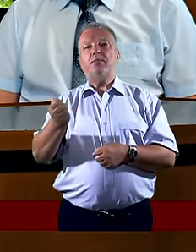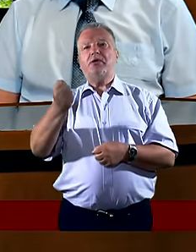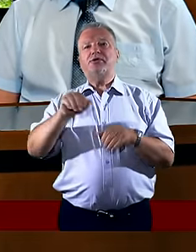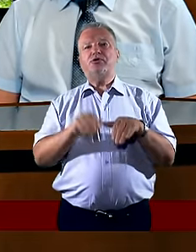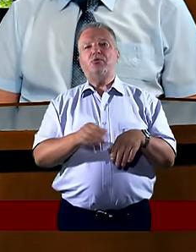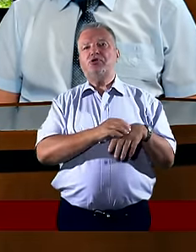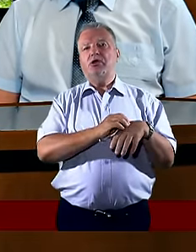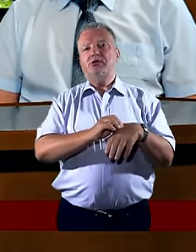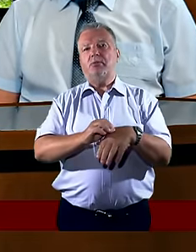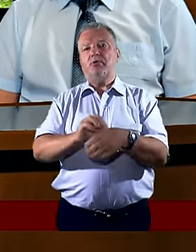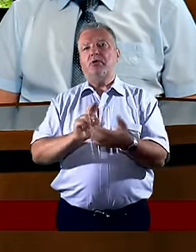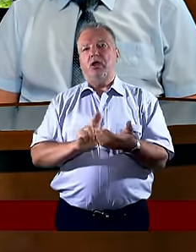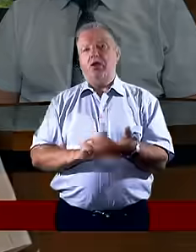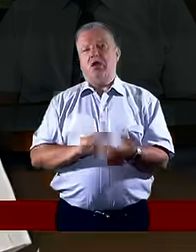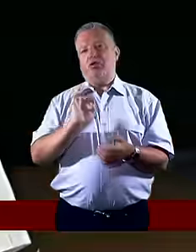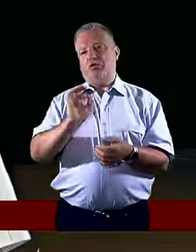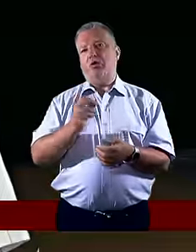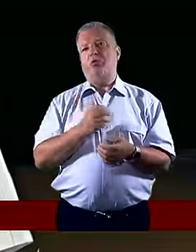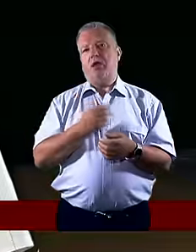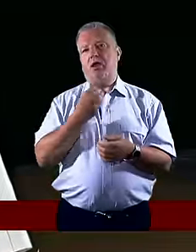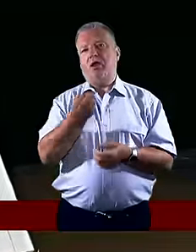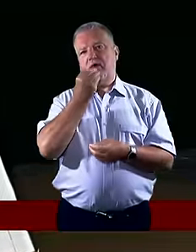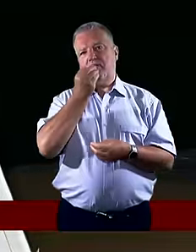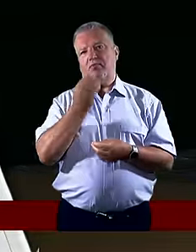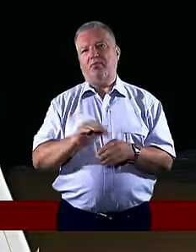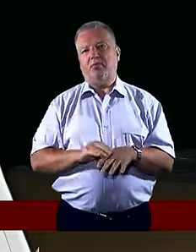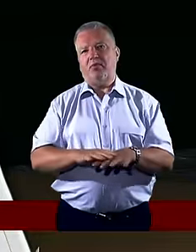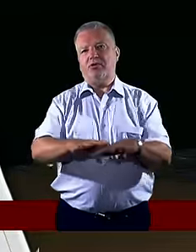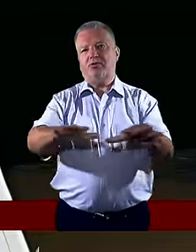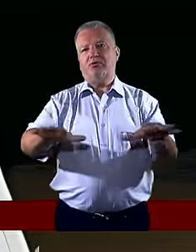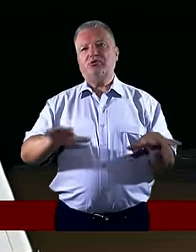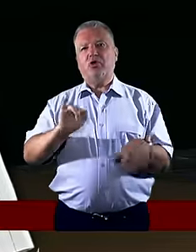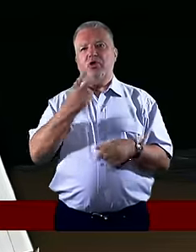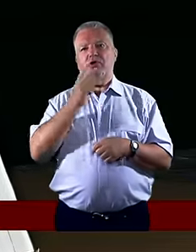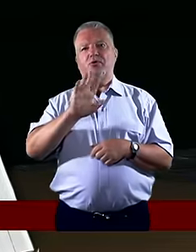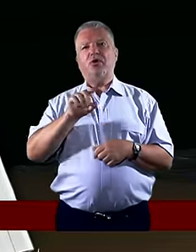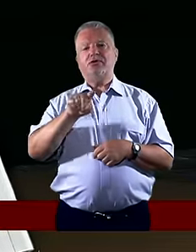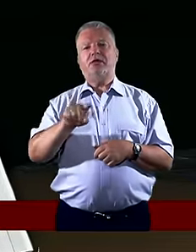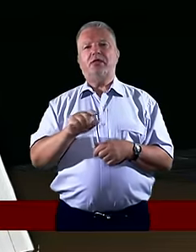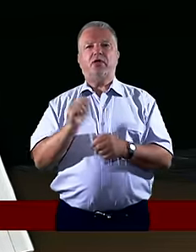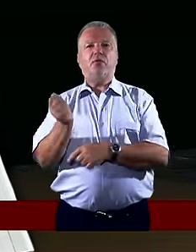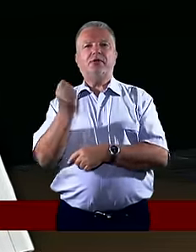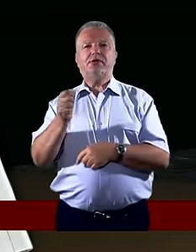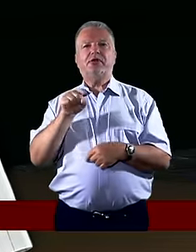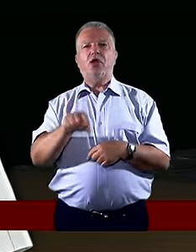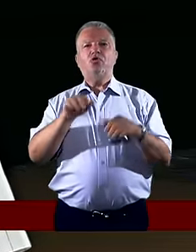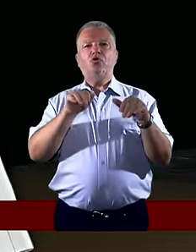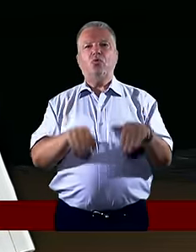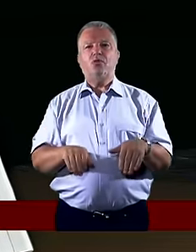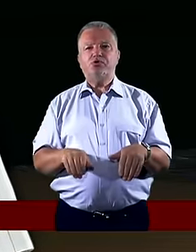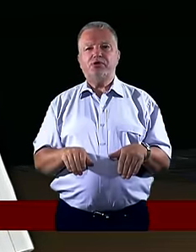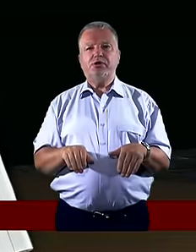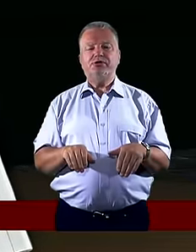by pasterz mógł zaprowadzić na żyzne pastwisko i pokazać im tego pasterza: słuchajcie,